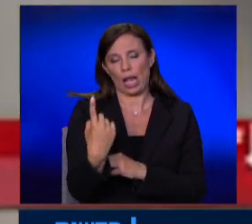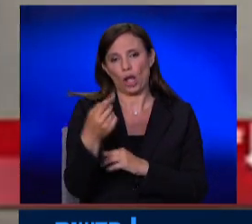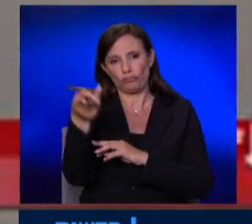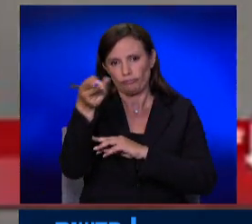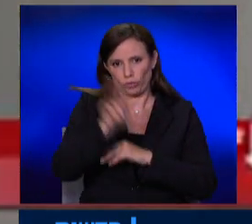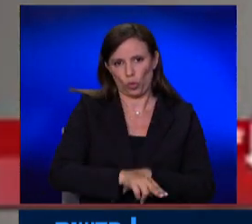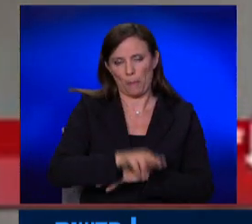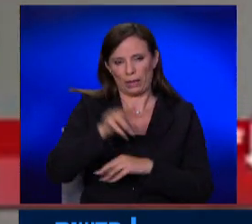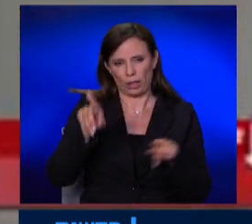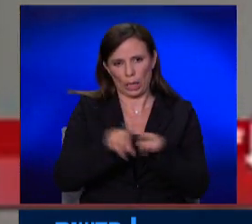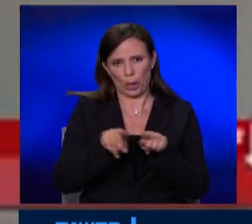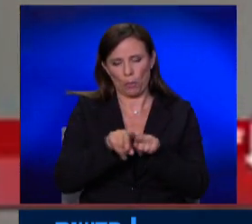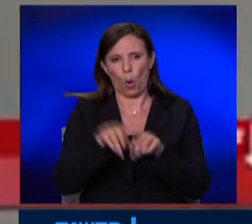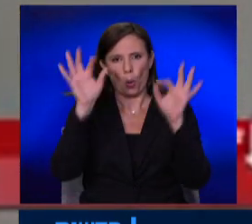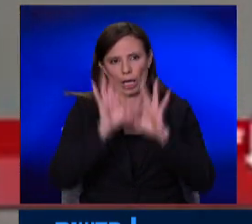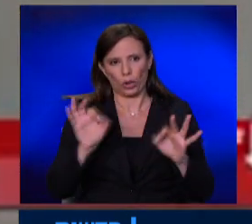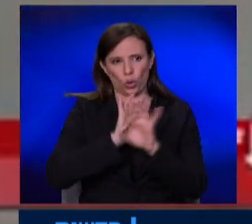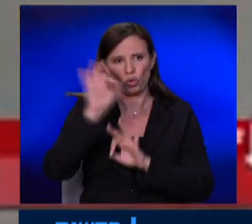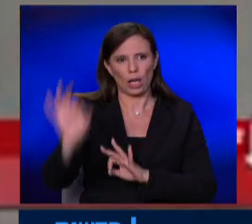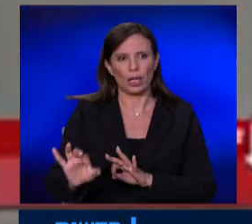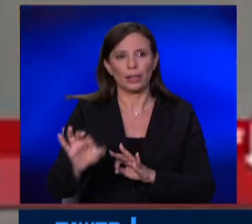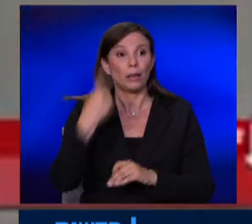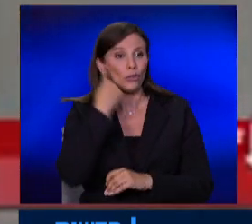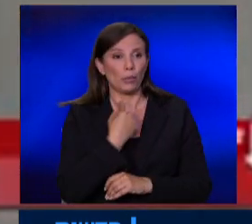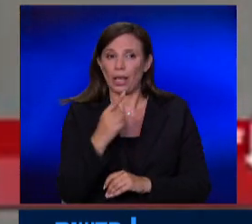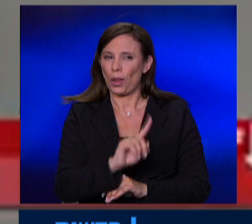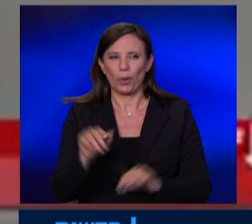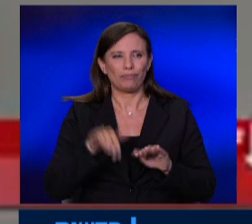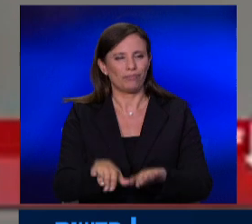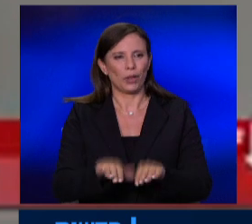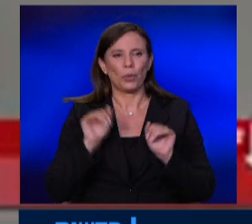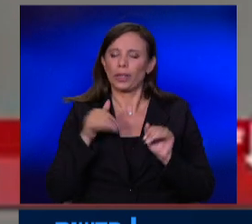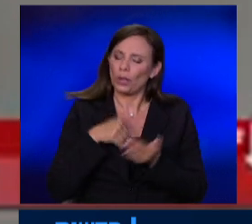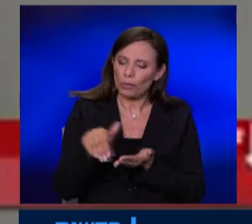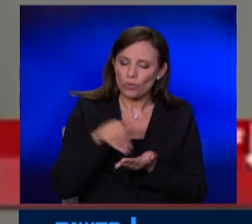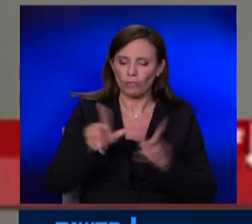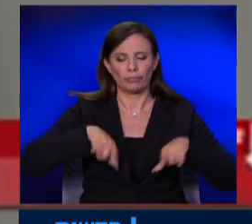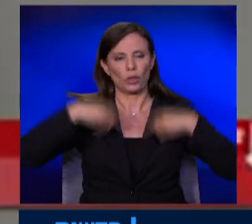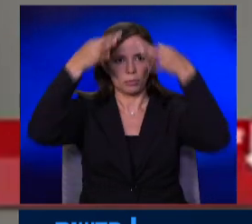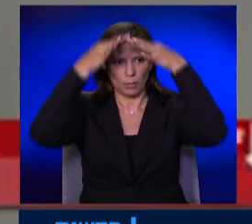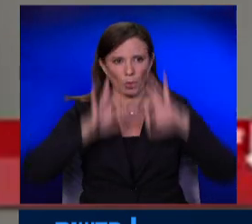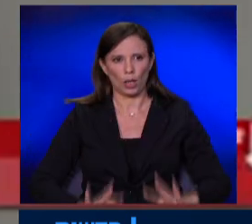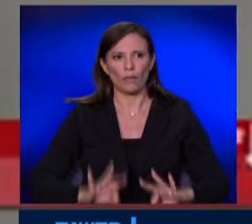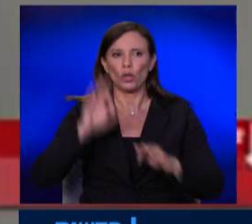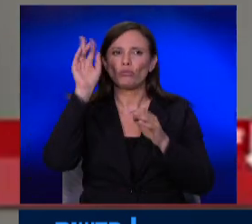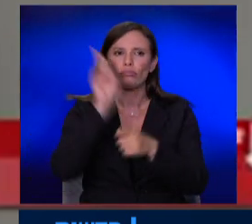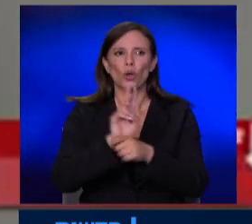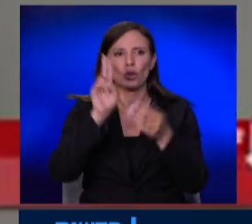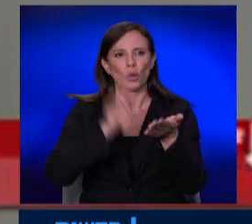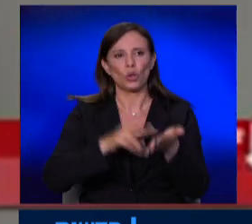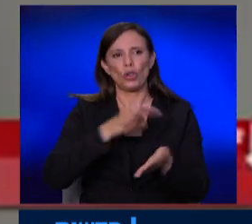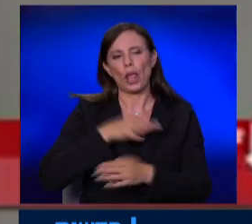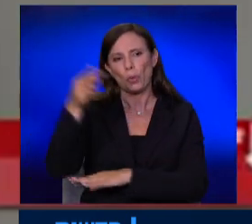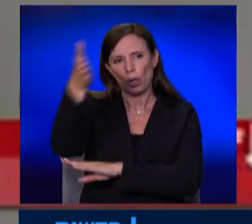لن تثنينا كل هذه الجرائم عن الاستمرار في العيش بكرامه والحفاظ على حقوقنا الوطنيه